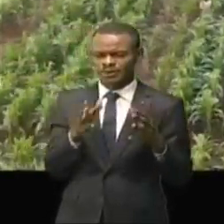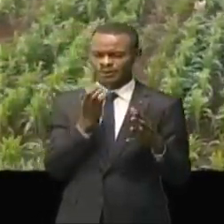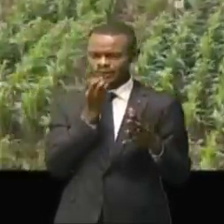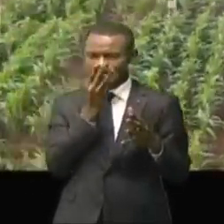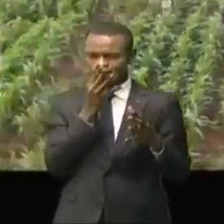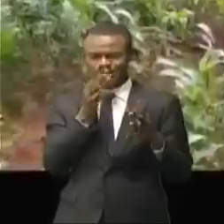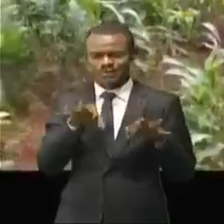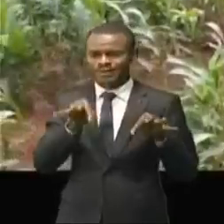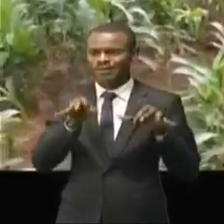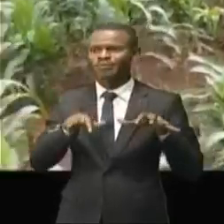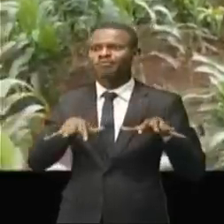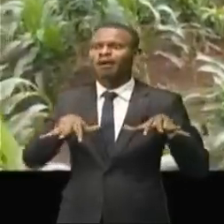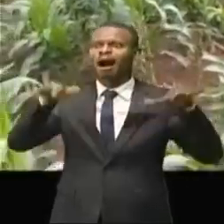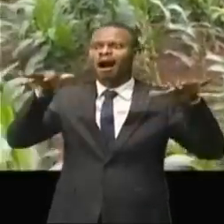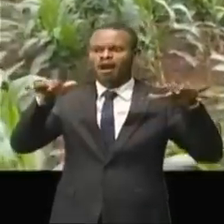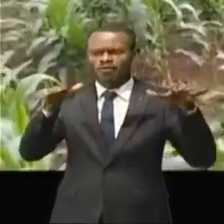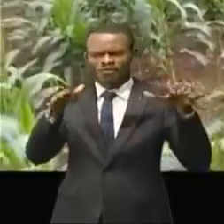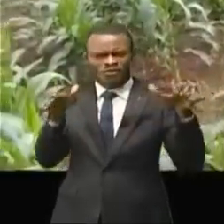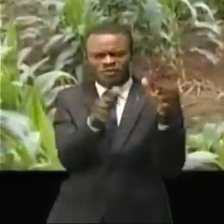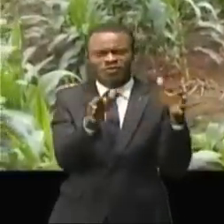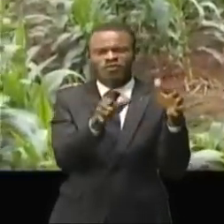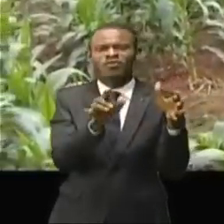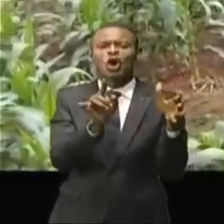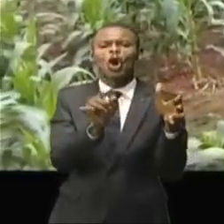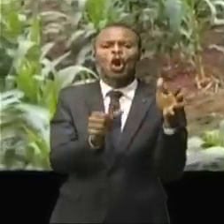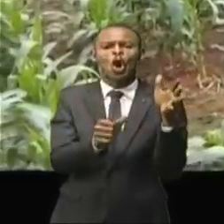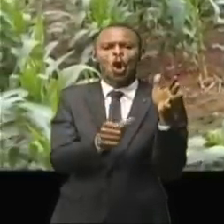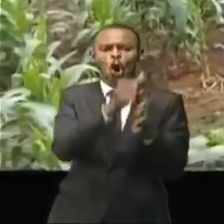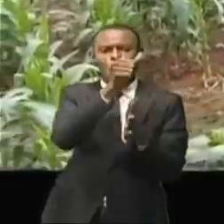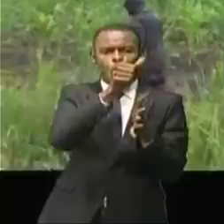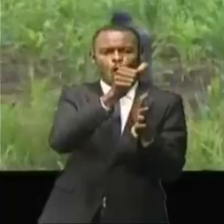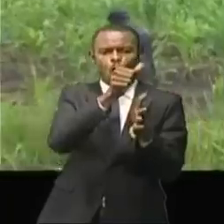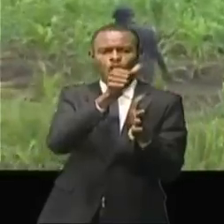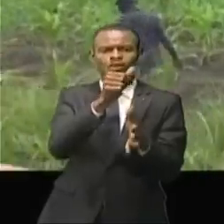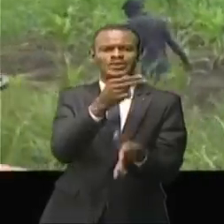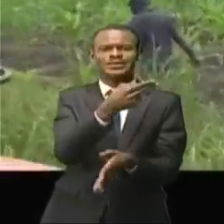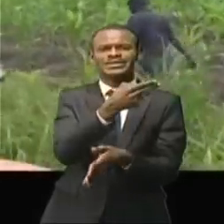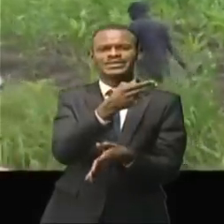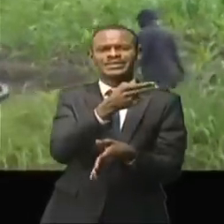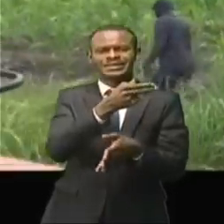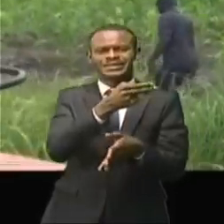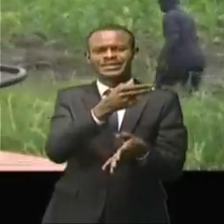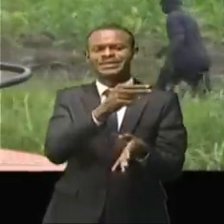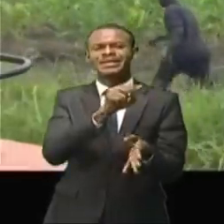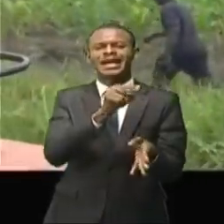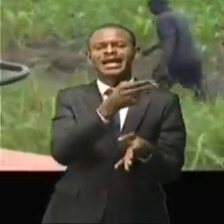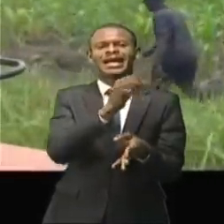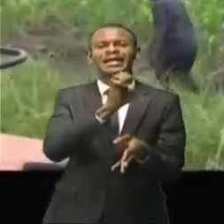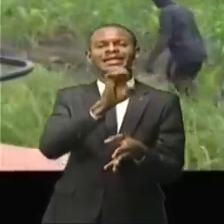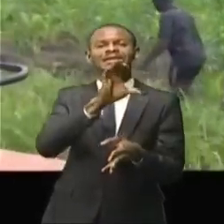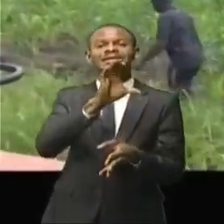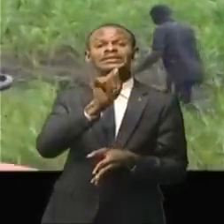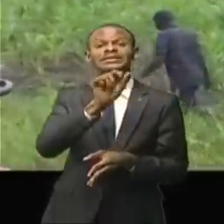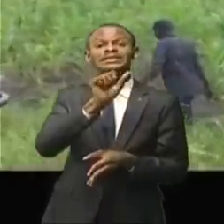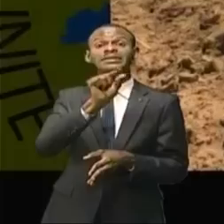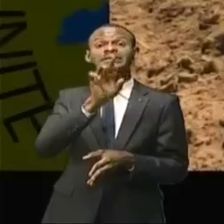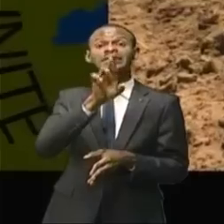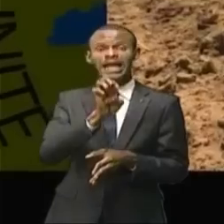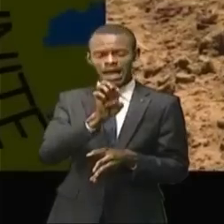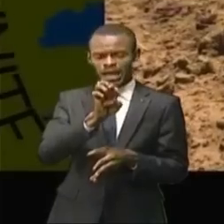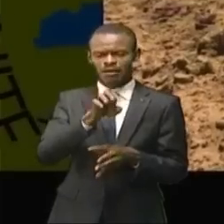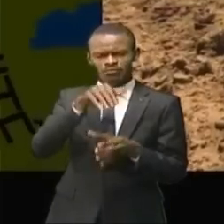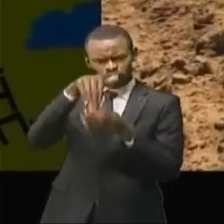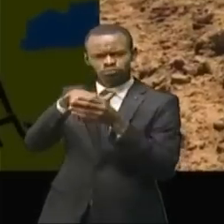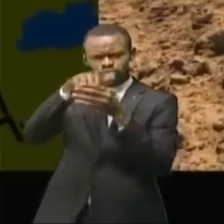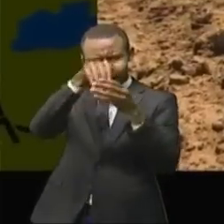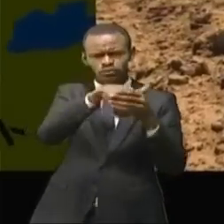maïs 6 kilos de 20000 tonnes de maïs installés de quoi amortir les chocs pendant 5 ans